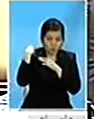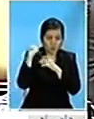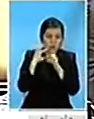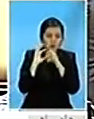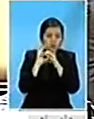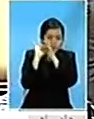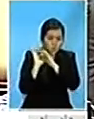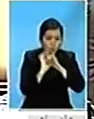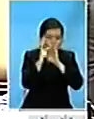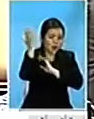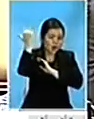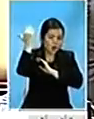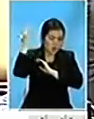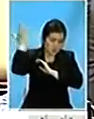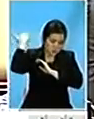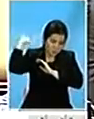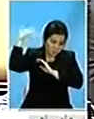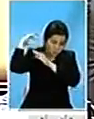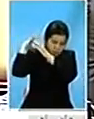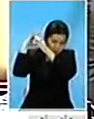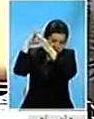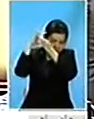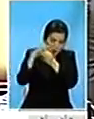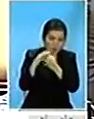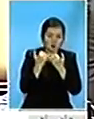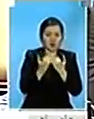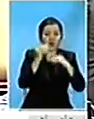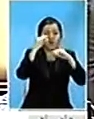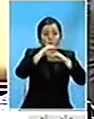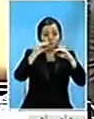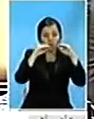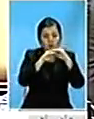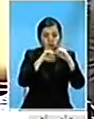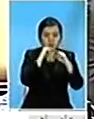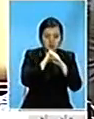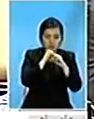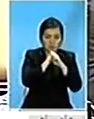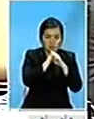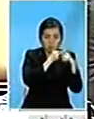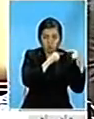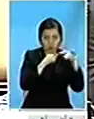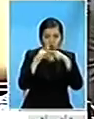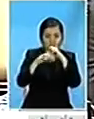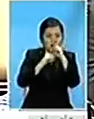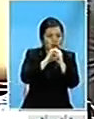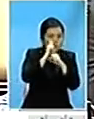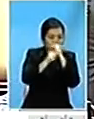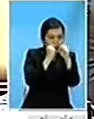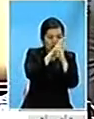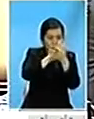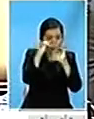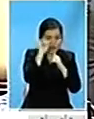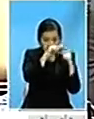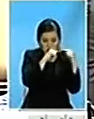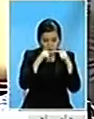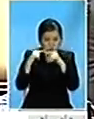การในอดีตจนถึงแม้กระทั่งปัจจุบันนั้นเป็นเรื่องของโครงการที่จะต้องดำเนินการข้ามหลายปีงบประมาณการแสดงยอดงบประมาณ